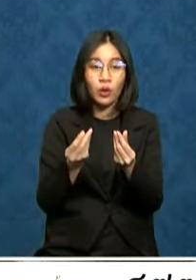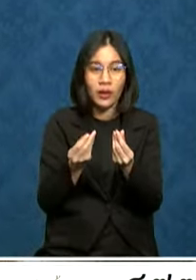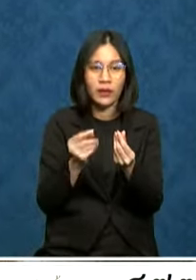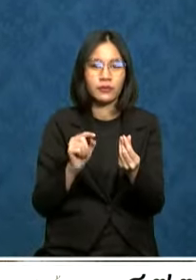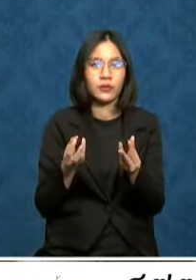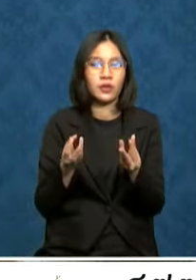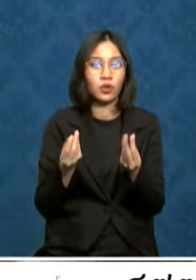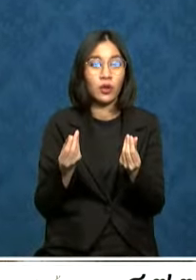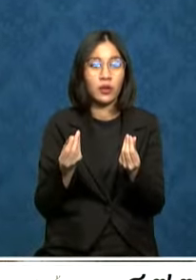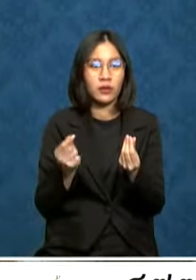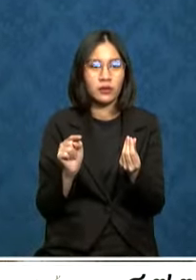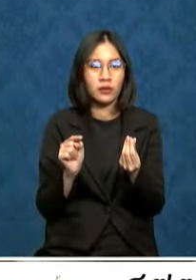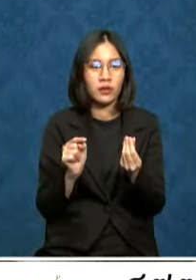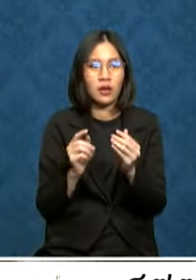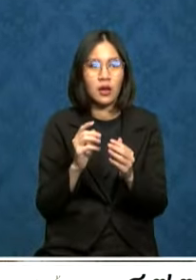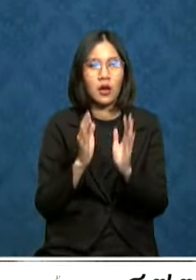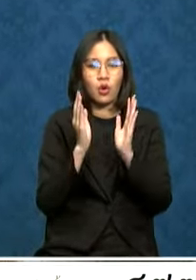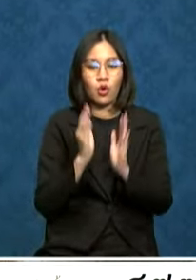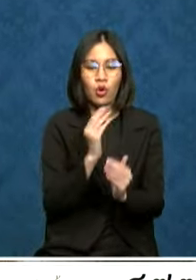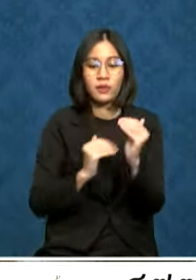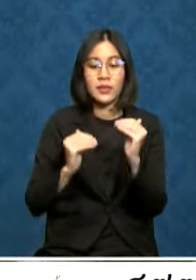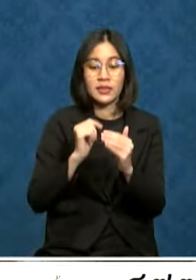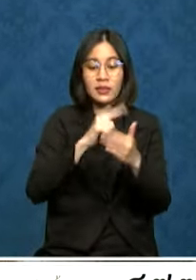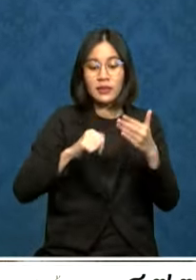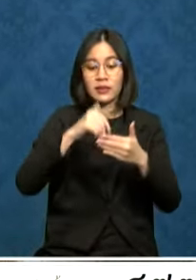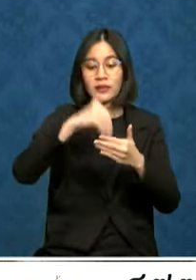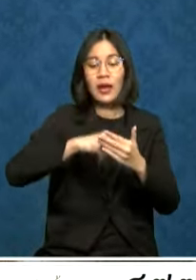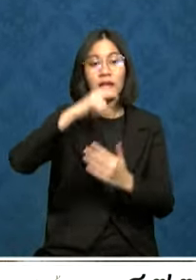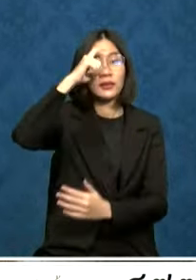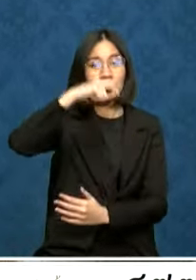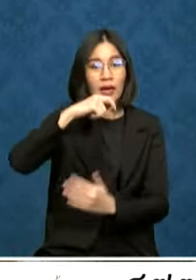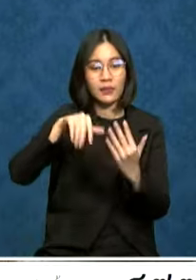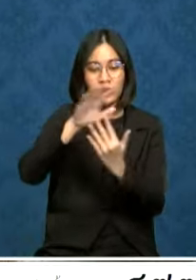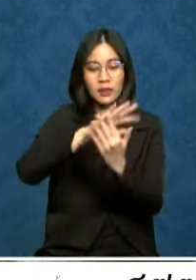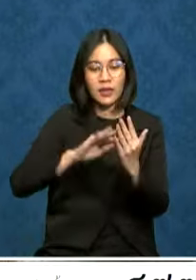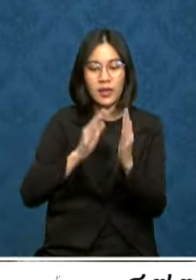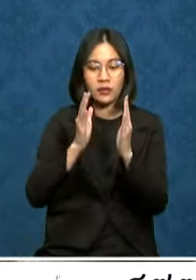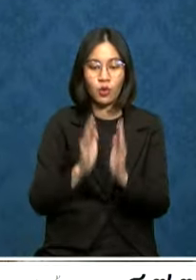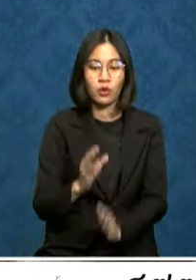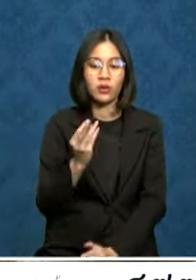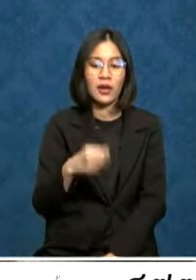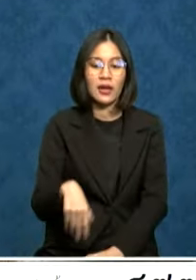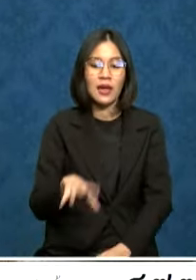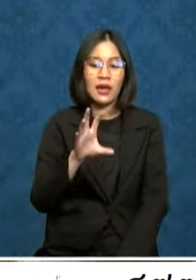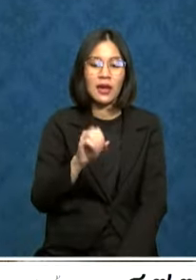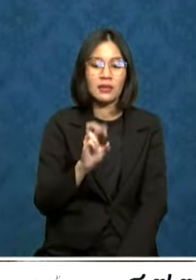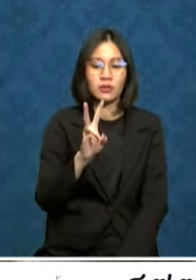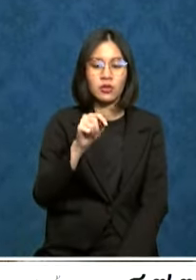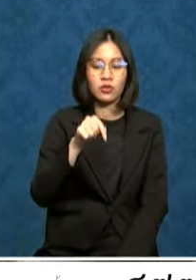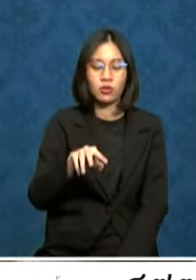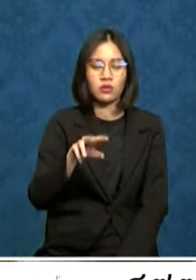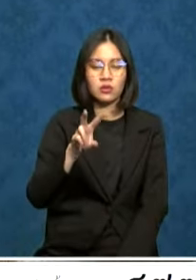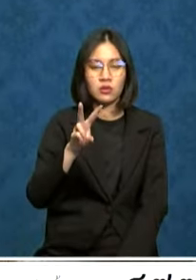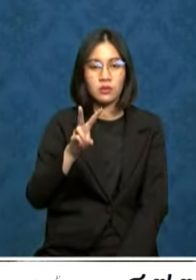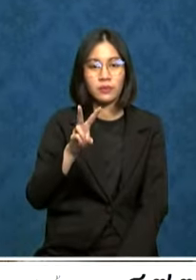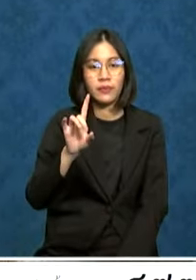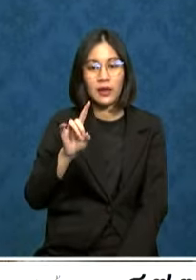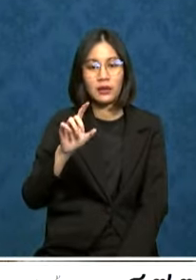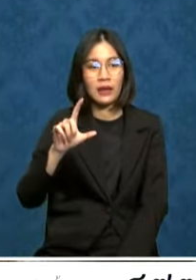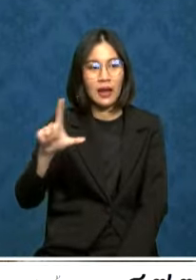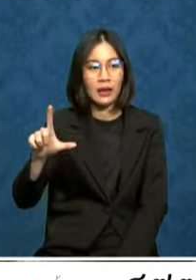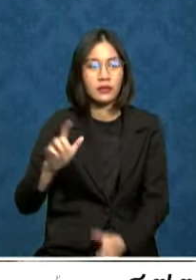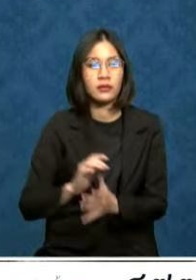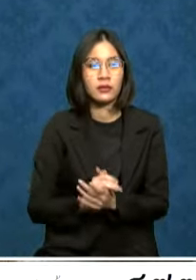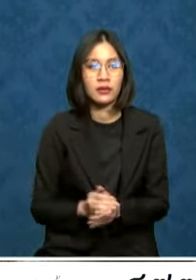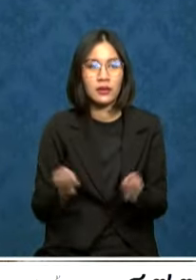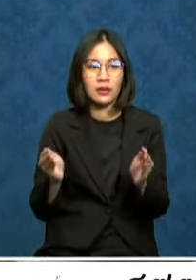ผู้มสิทธเลอกตงใปเทศไทยมีอยู่ 52.28 ล้านคนทีนี้การ